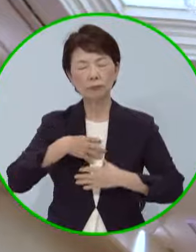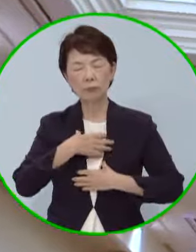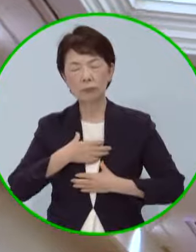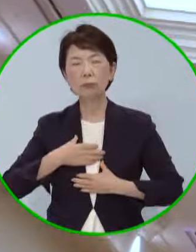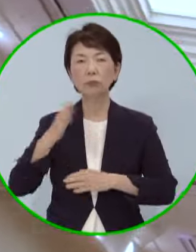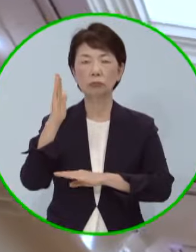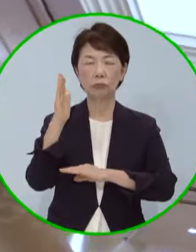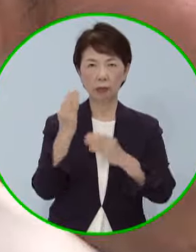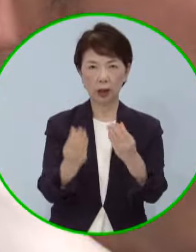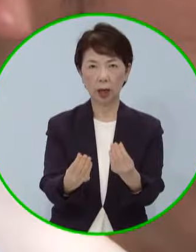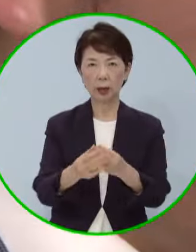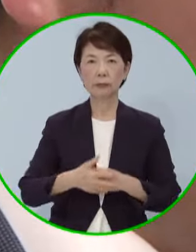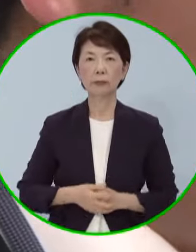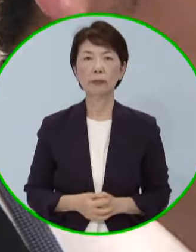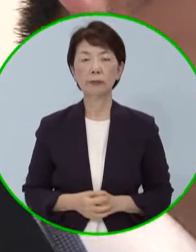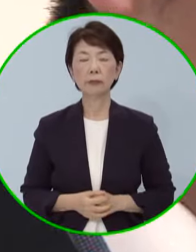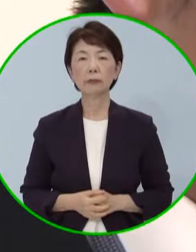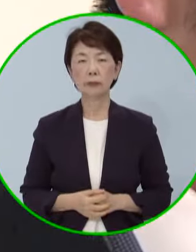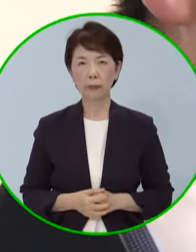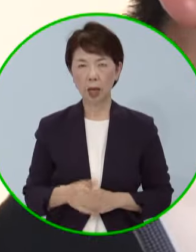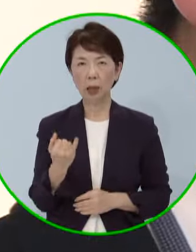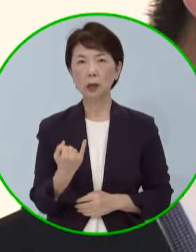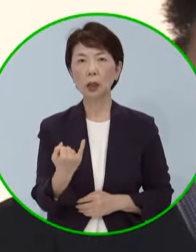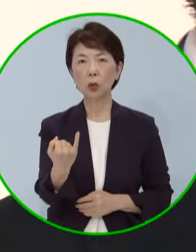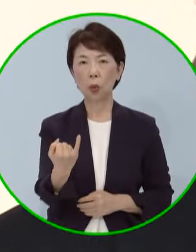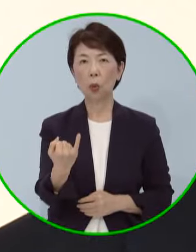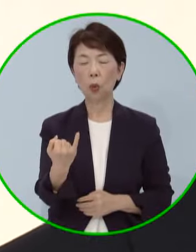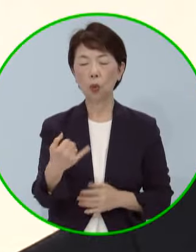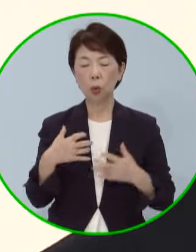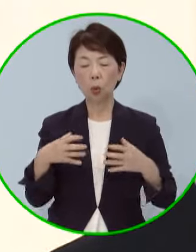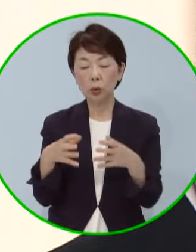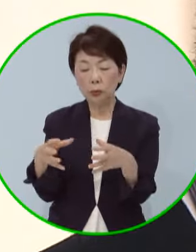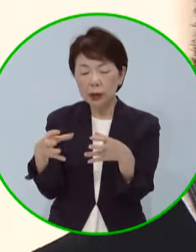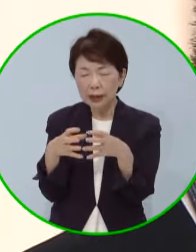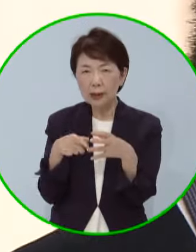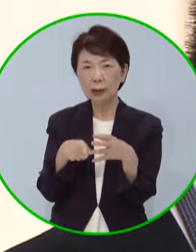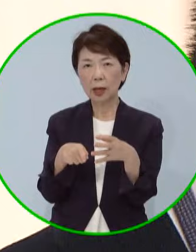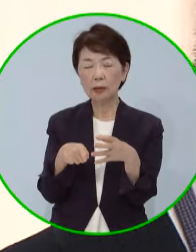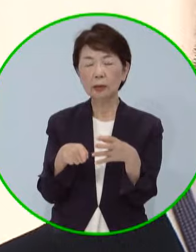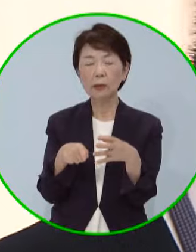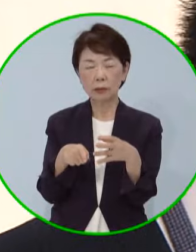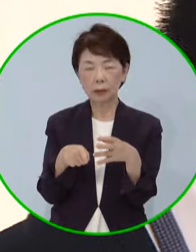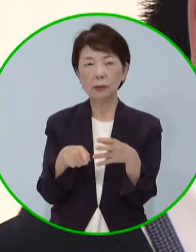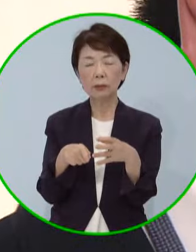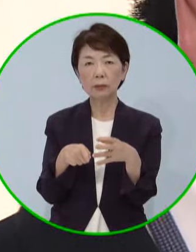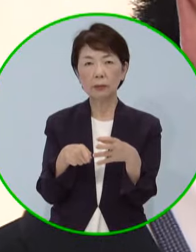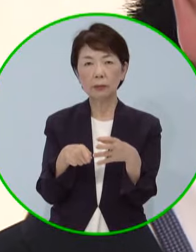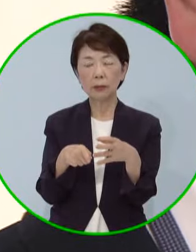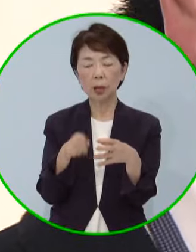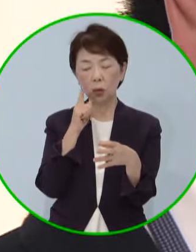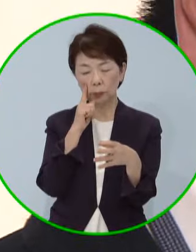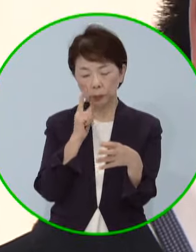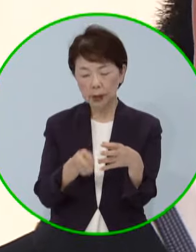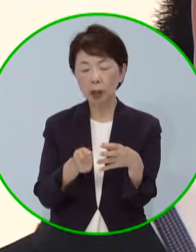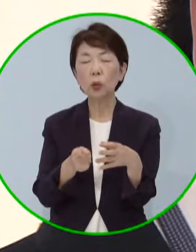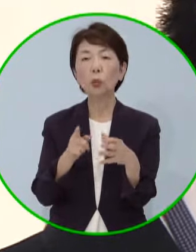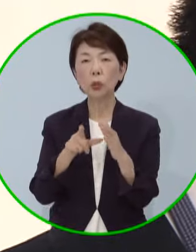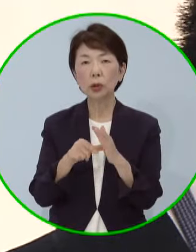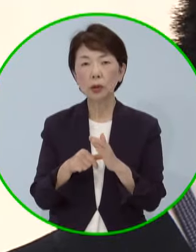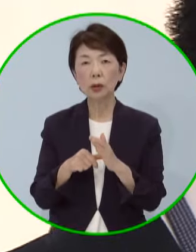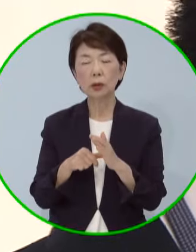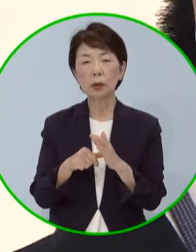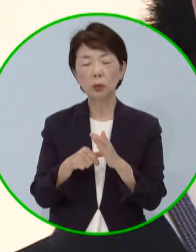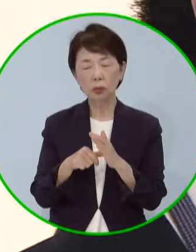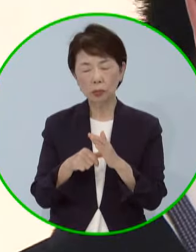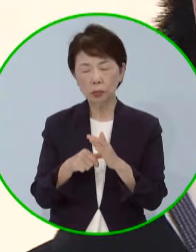た理子に至ってはこんな小さいコツボでなって帰ってきてま正直